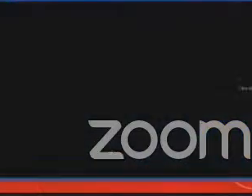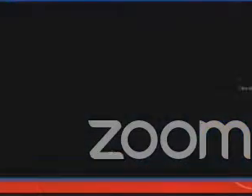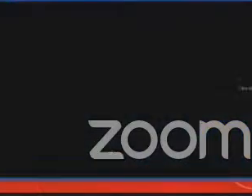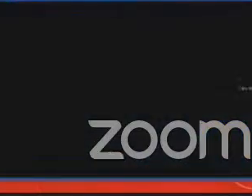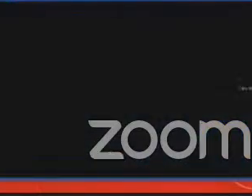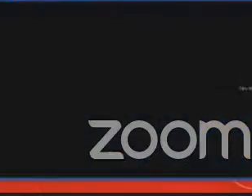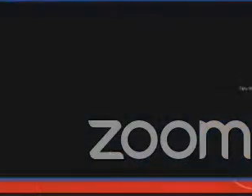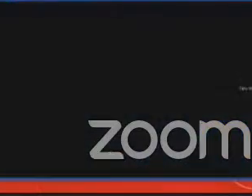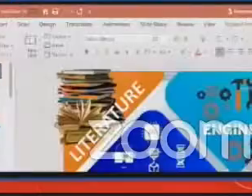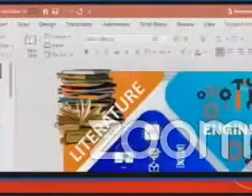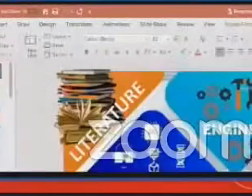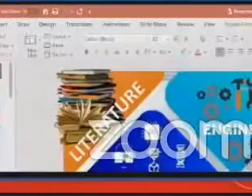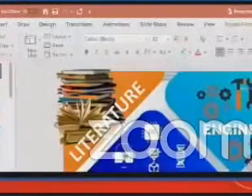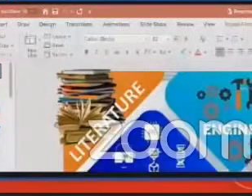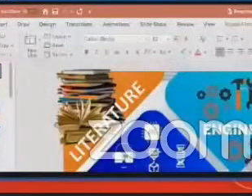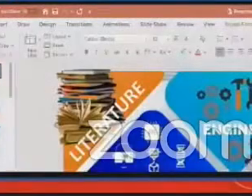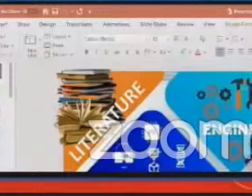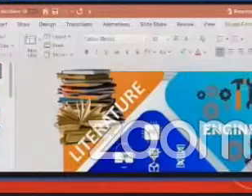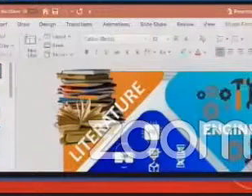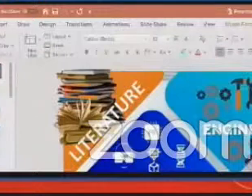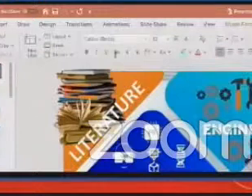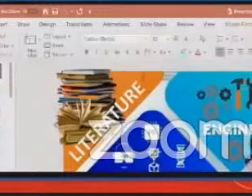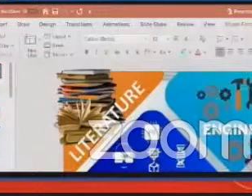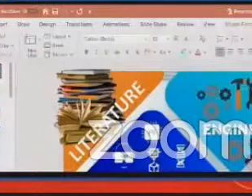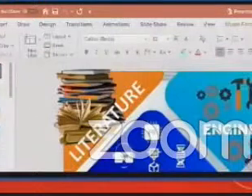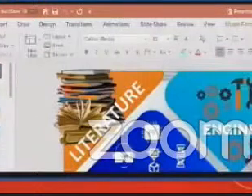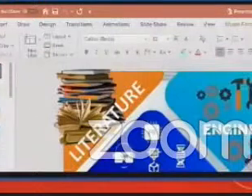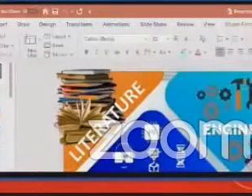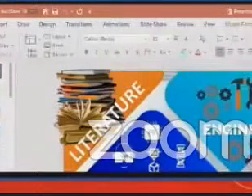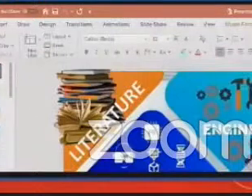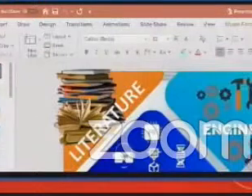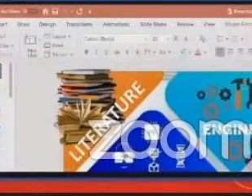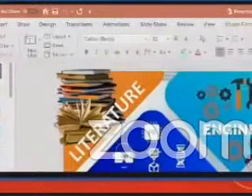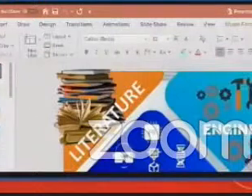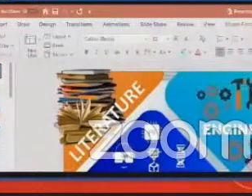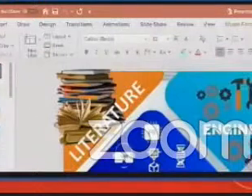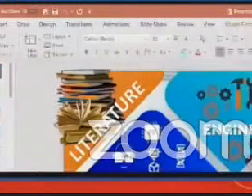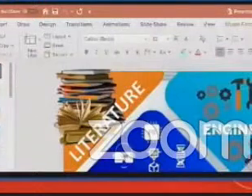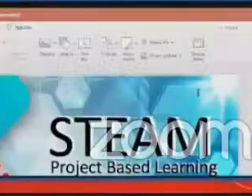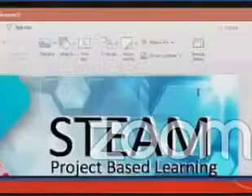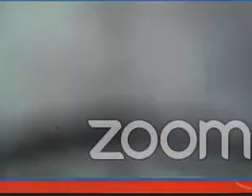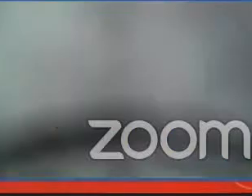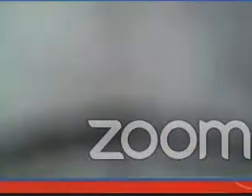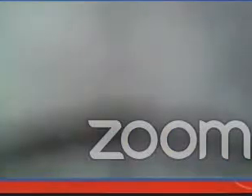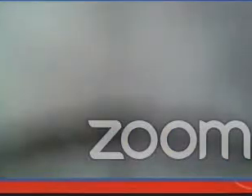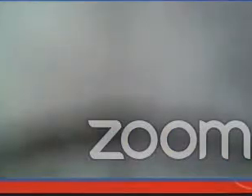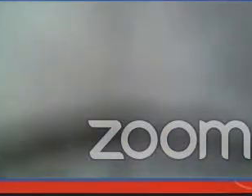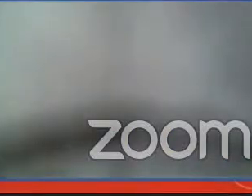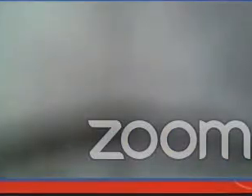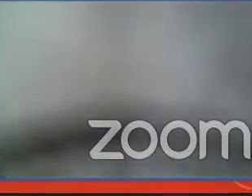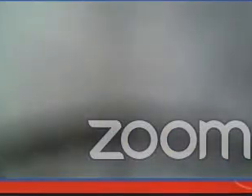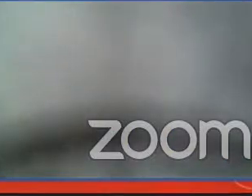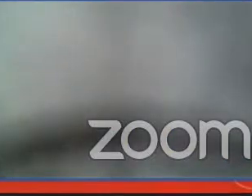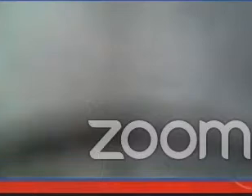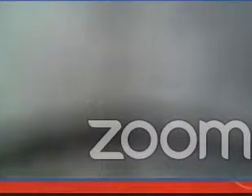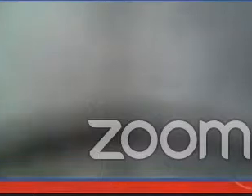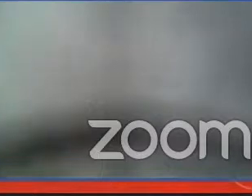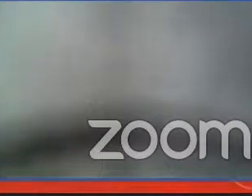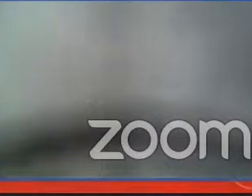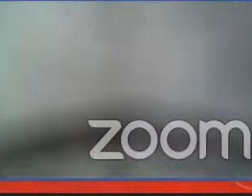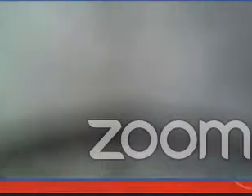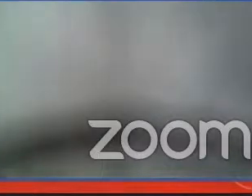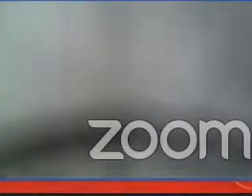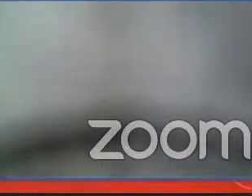keluar Pak ininya paparannya, nah keluar ya, nah udah Pak, udah terlihat Pak, ya